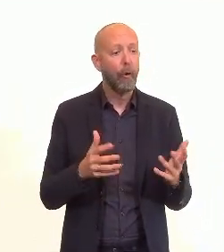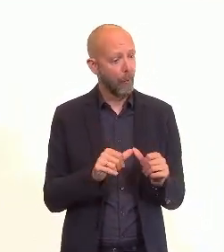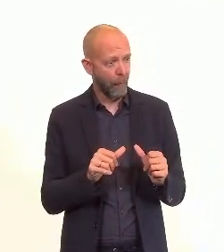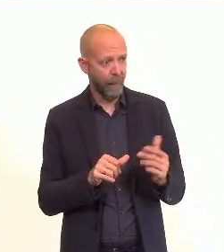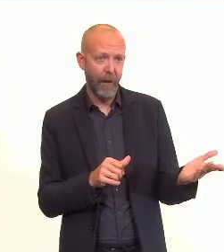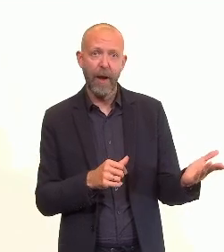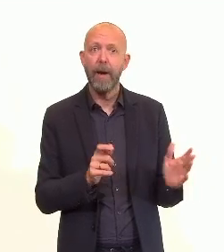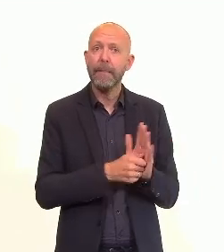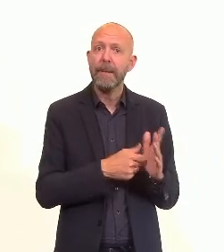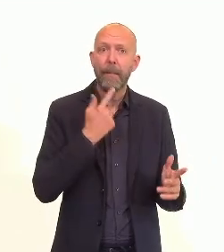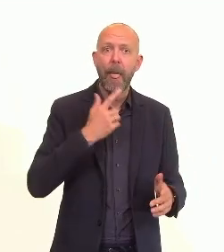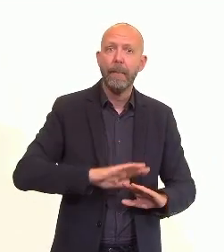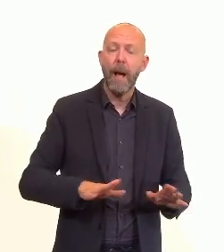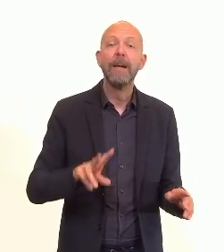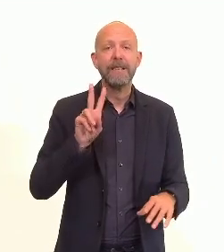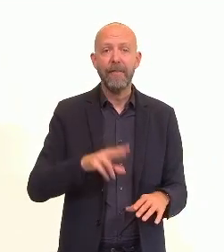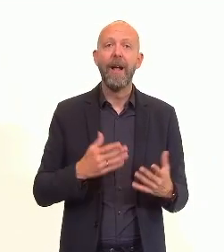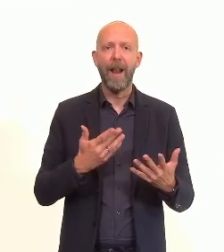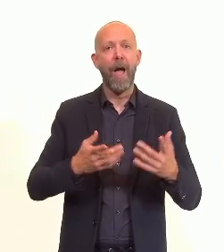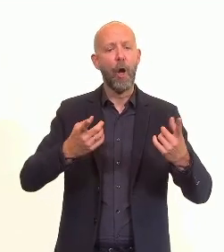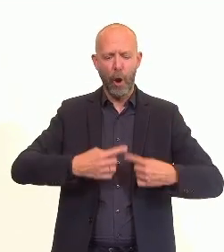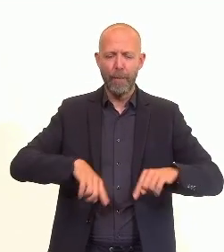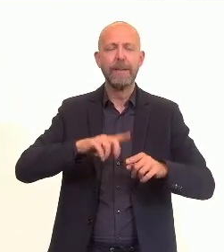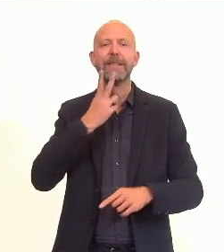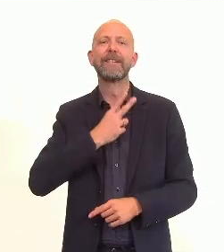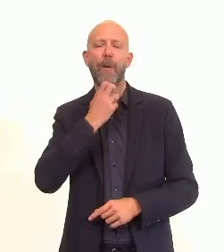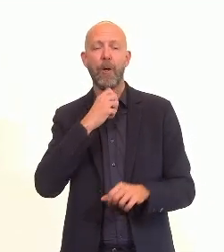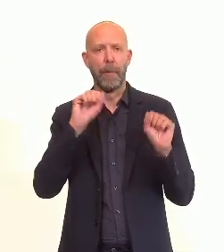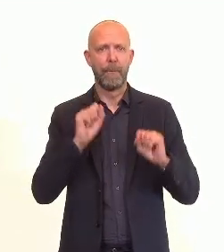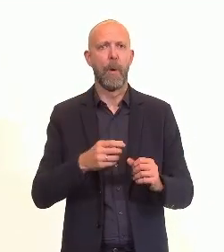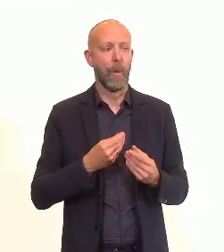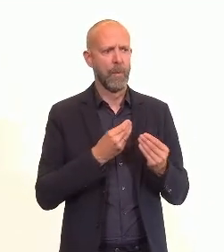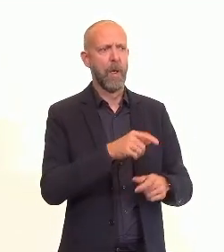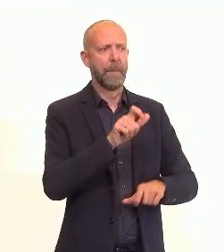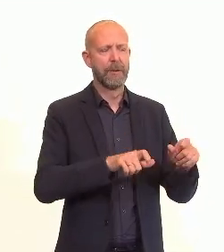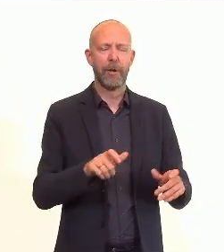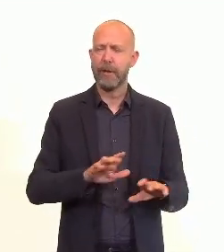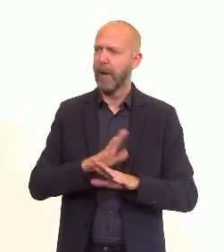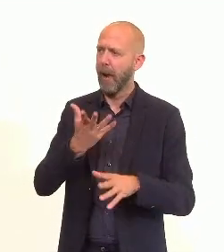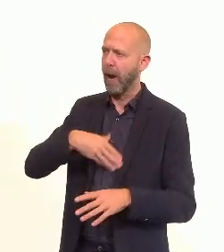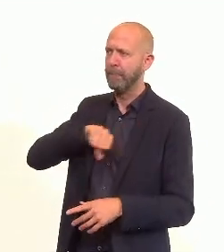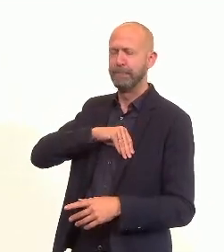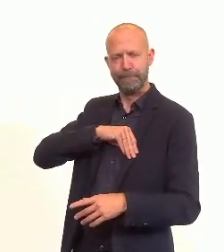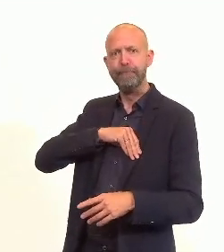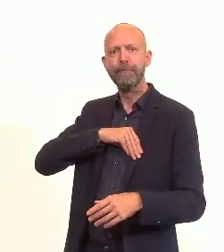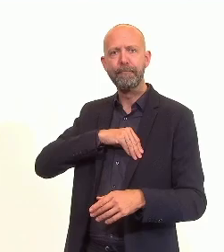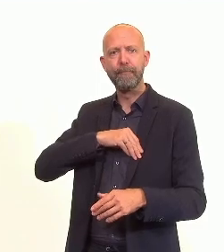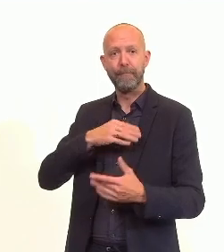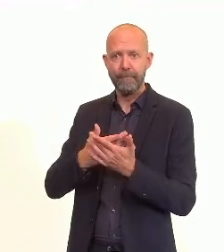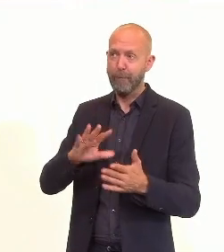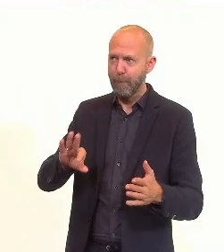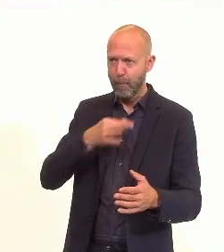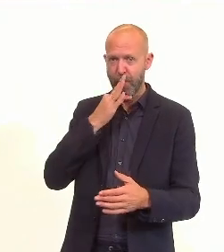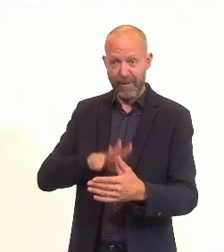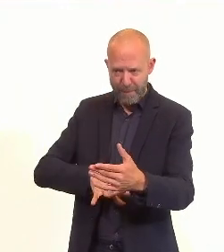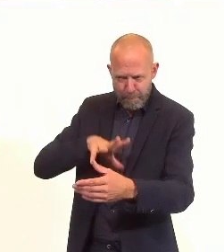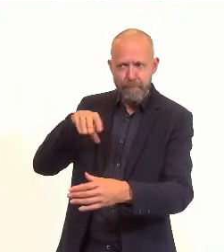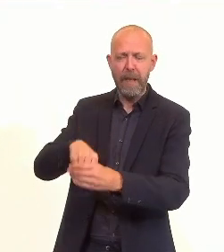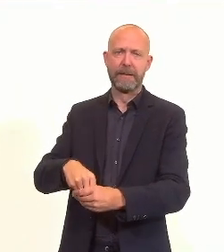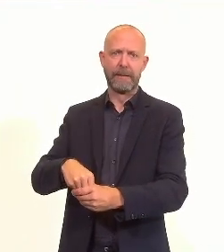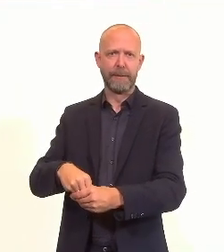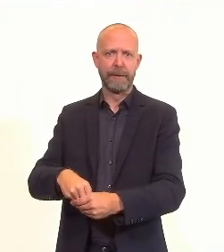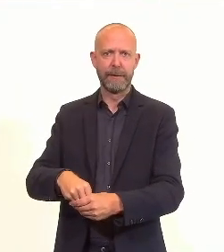Ben c'est vrai que ces comités citoyens vont permettre aux personnes de se saisir vraiment de cette instance de participation, de